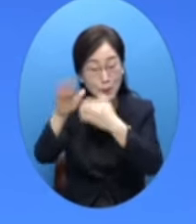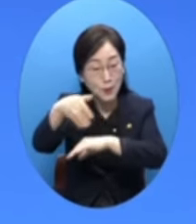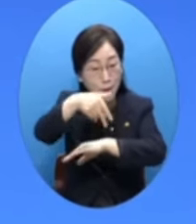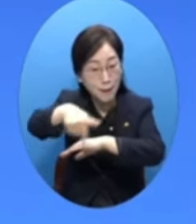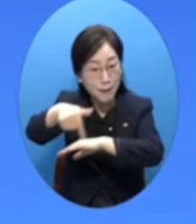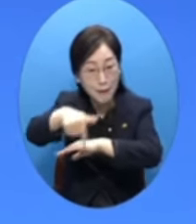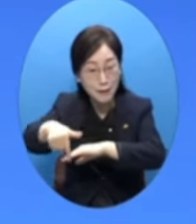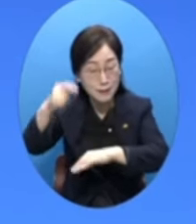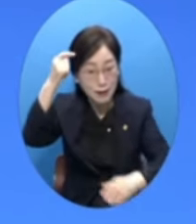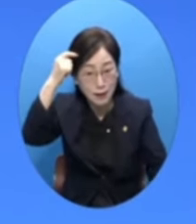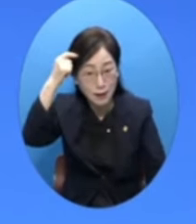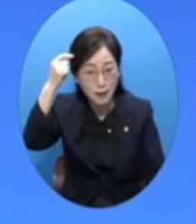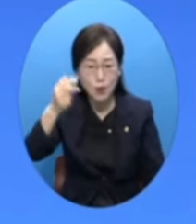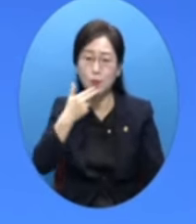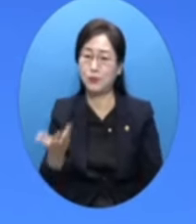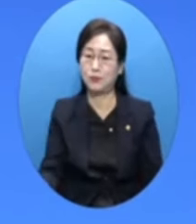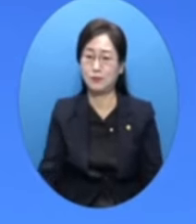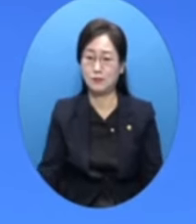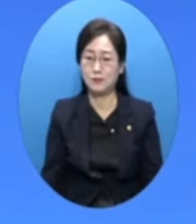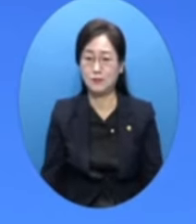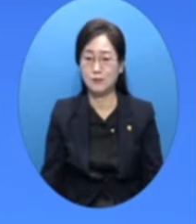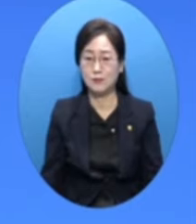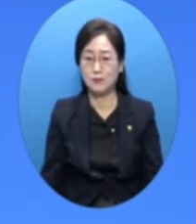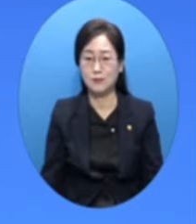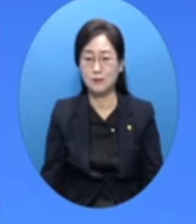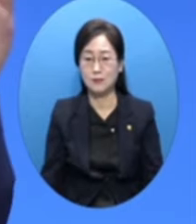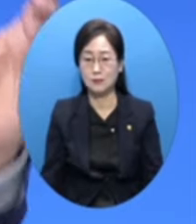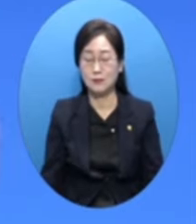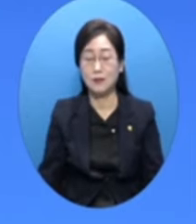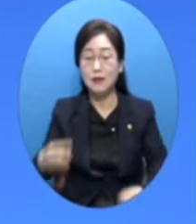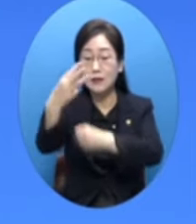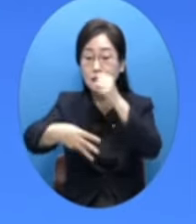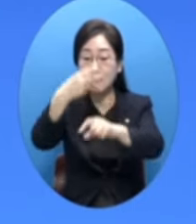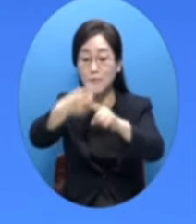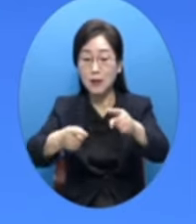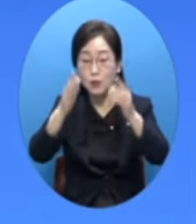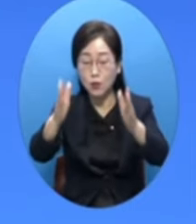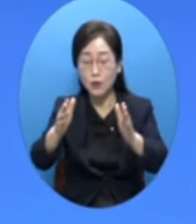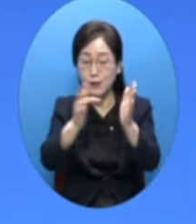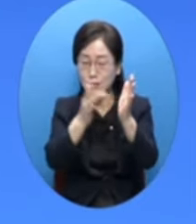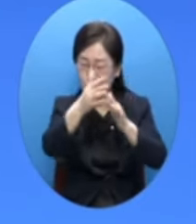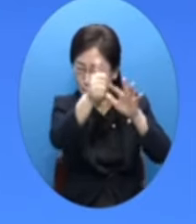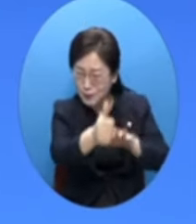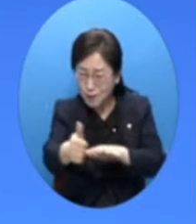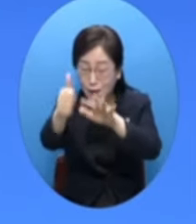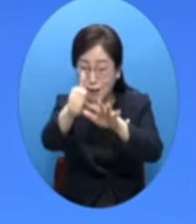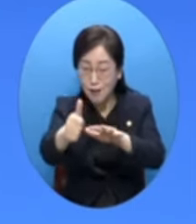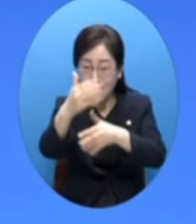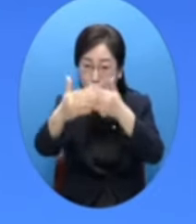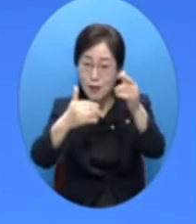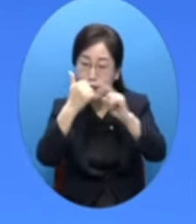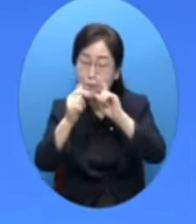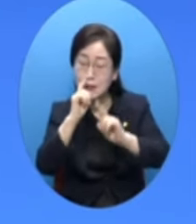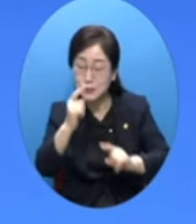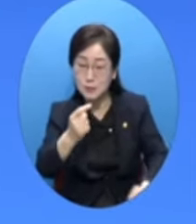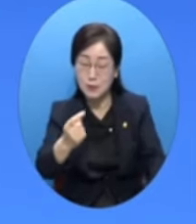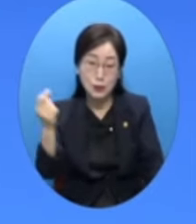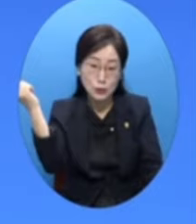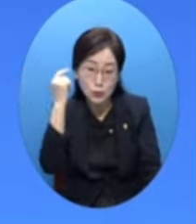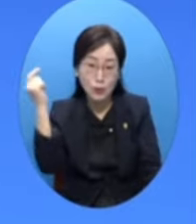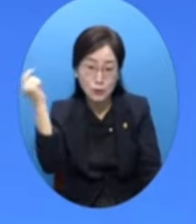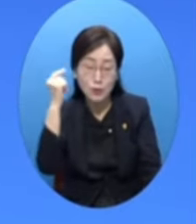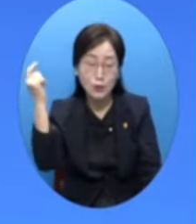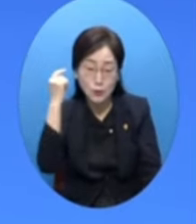세웠다는 그러한 기록도 없습니다. 그들은 3년 반 동안 예수님을 따라다니면서 말씀을 듣고 또 듣고 또